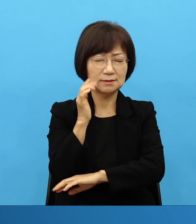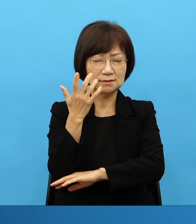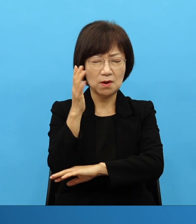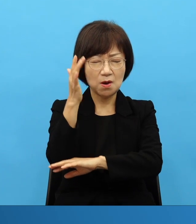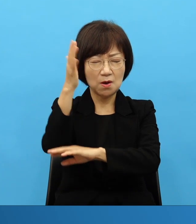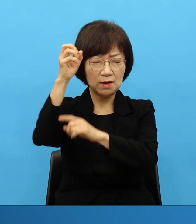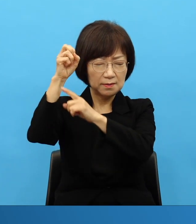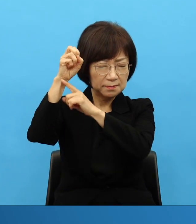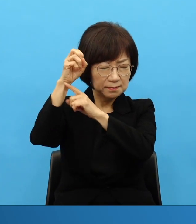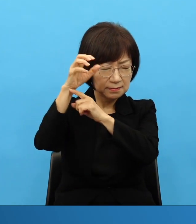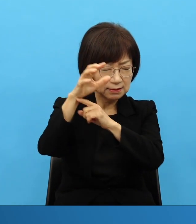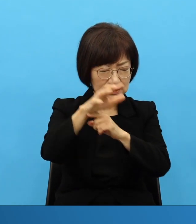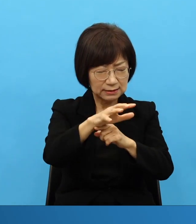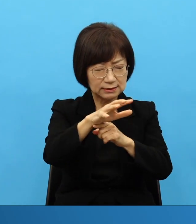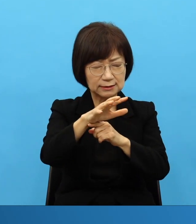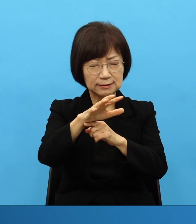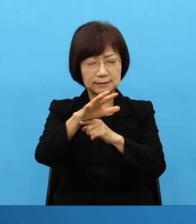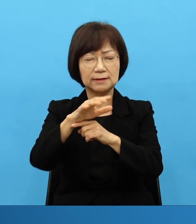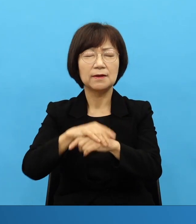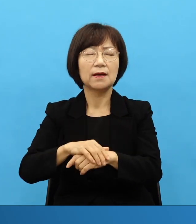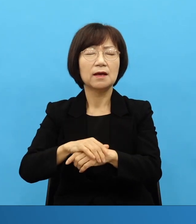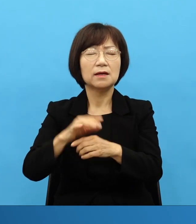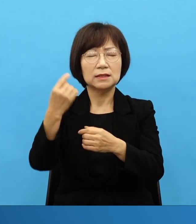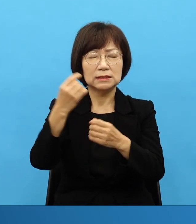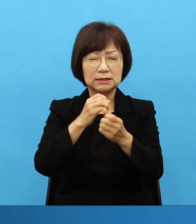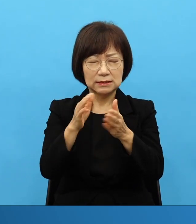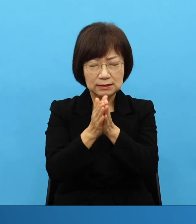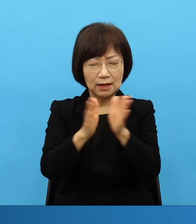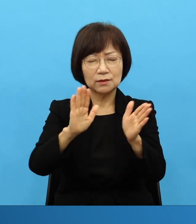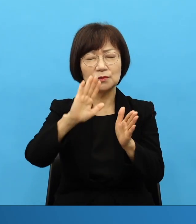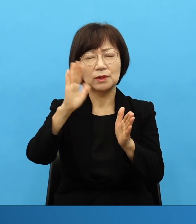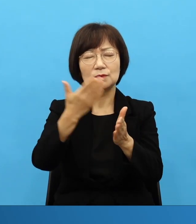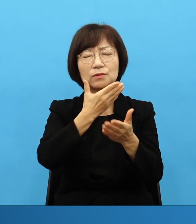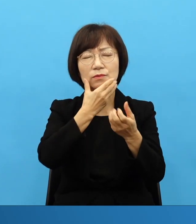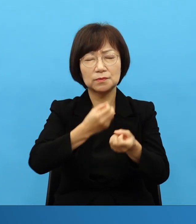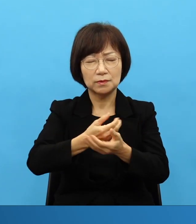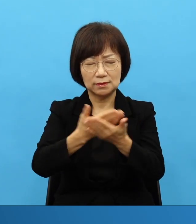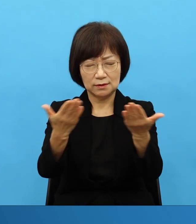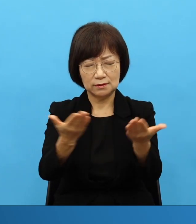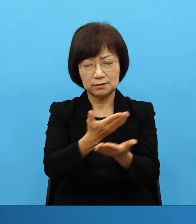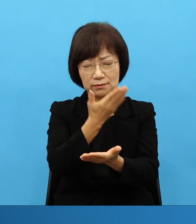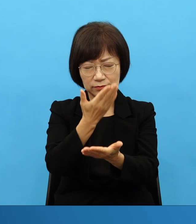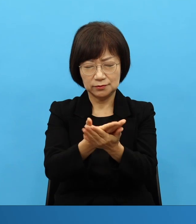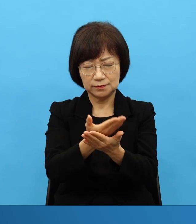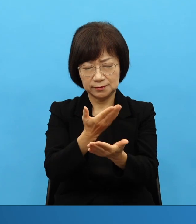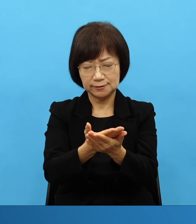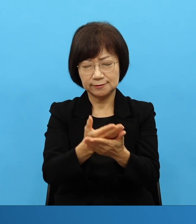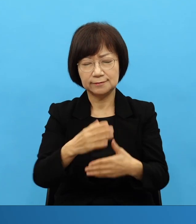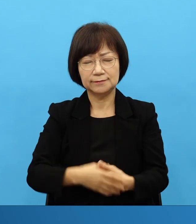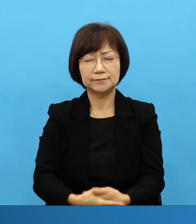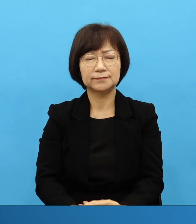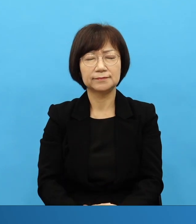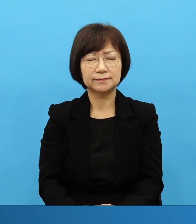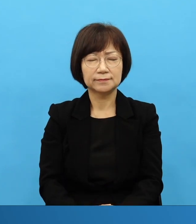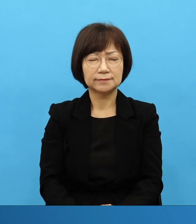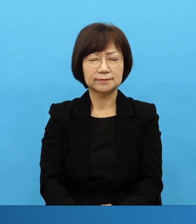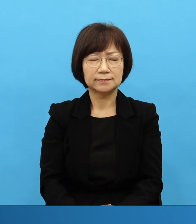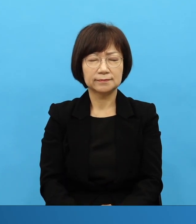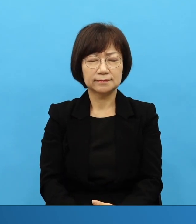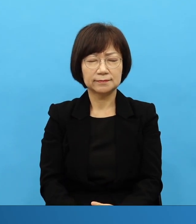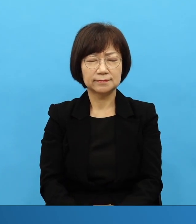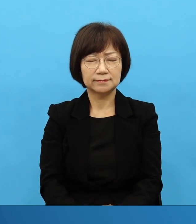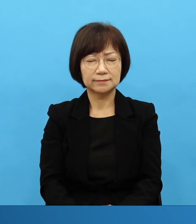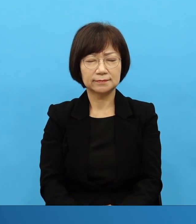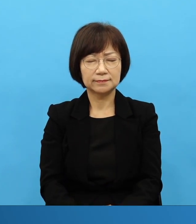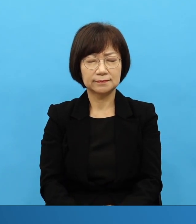임하는 예배가 되게 하옵소서. May this be a worship where the light of creation, the light of light, and light of power comes upon all the 237 nations of the